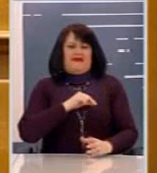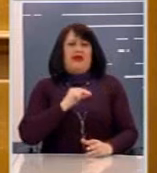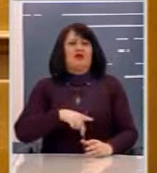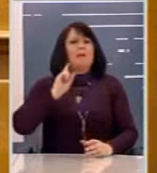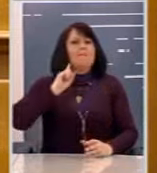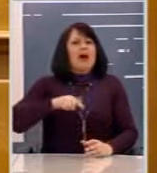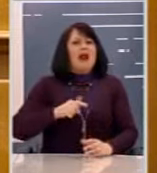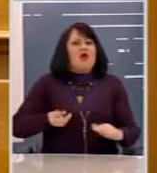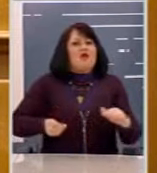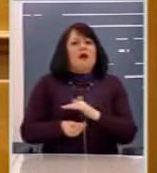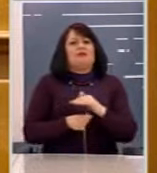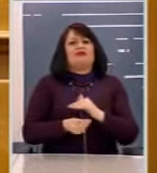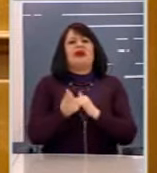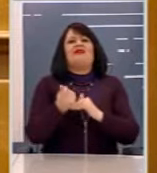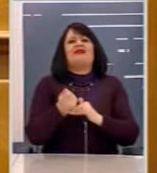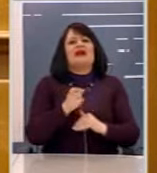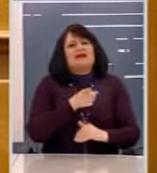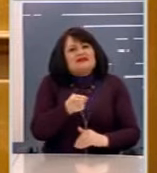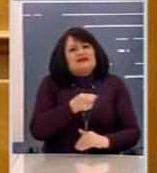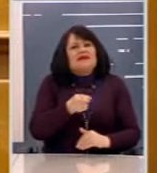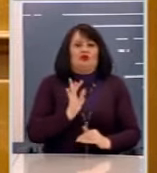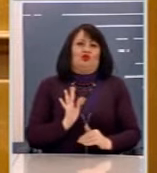πλουτισμού συγκεκριμένων προσώπων.